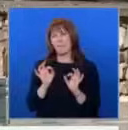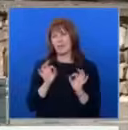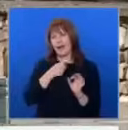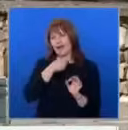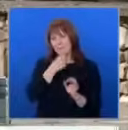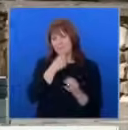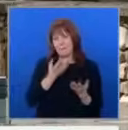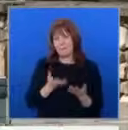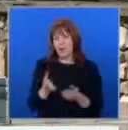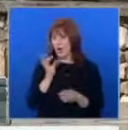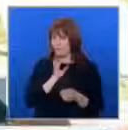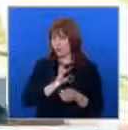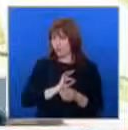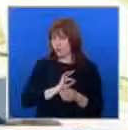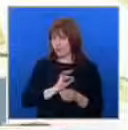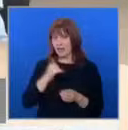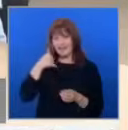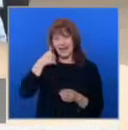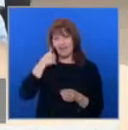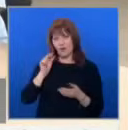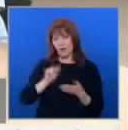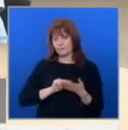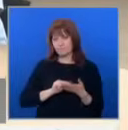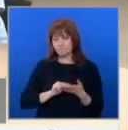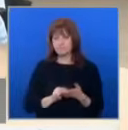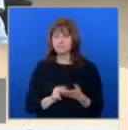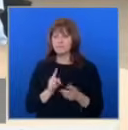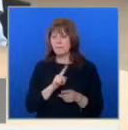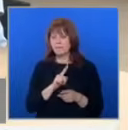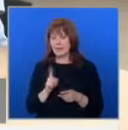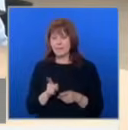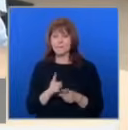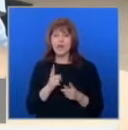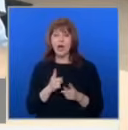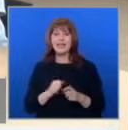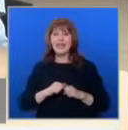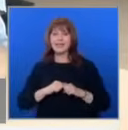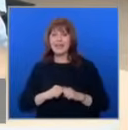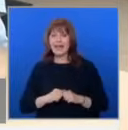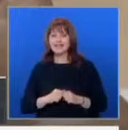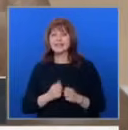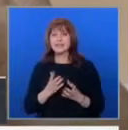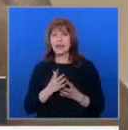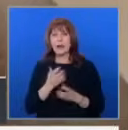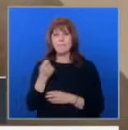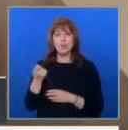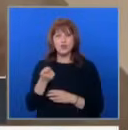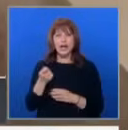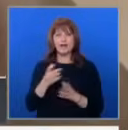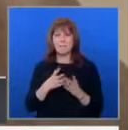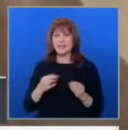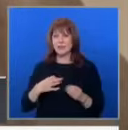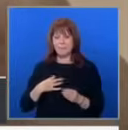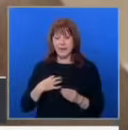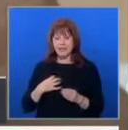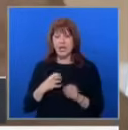модерна баба. Получихте ли известие на телефона? Не. От дирекция пожарна безопасност и защита на населението уточниха, че съобщението не е